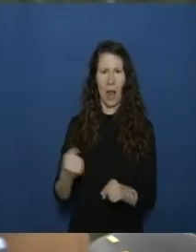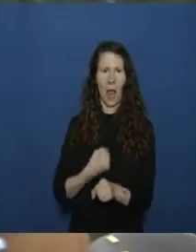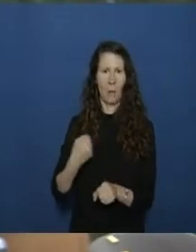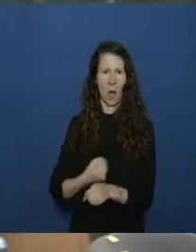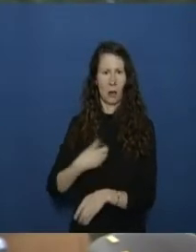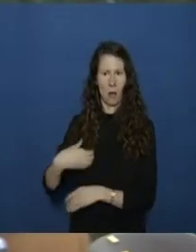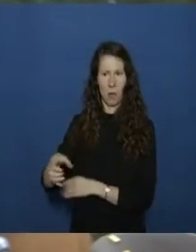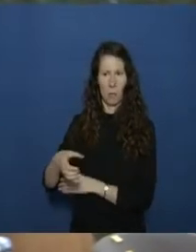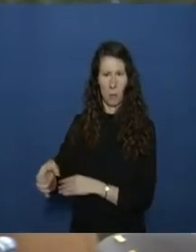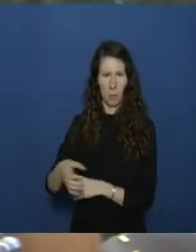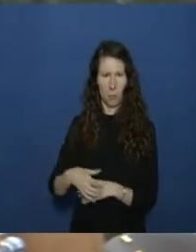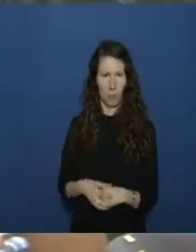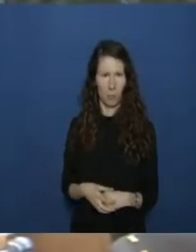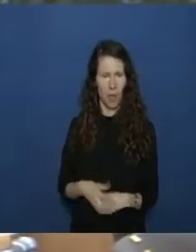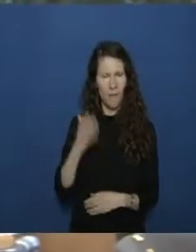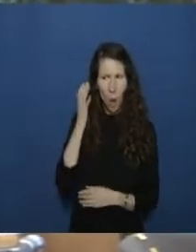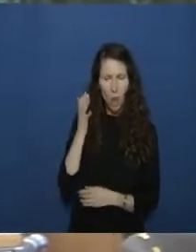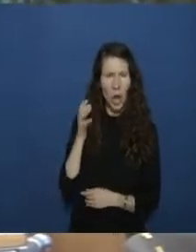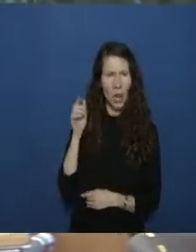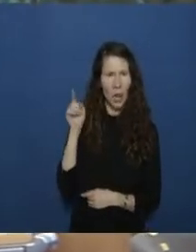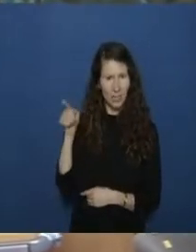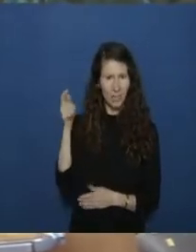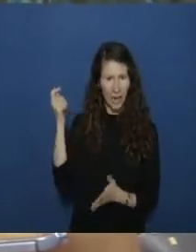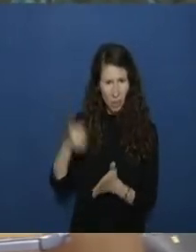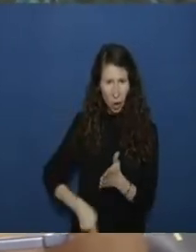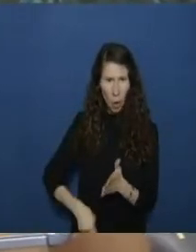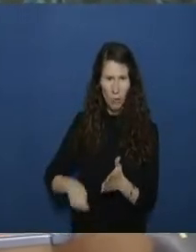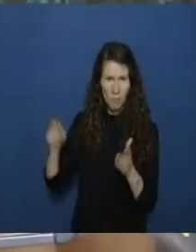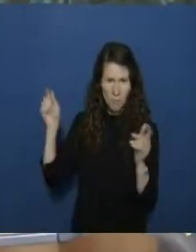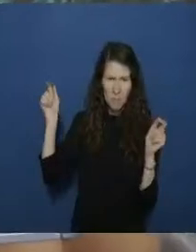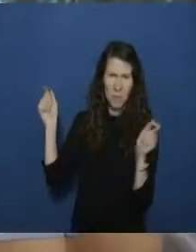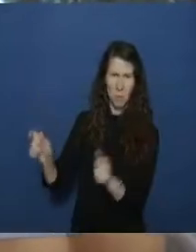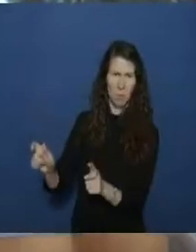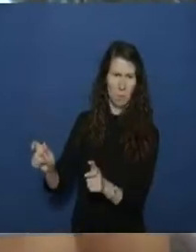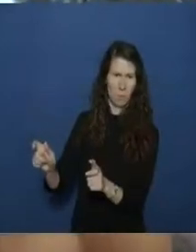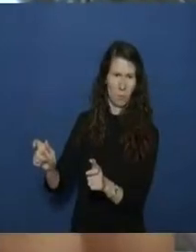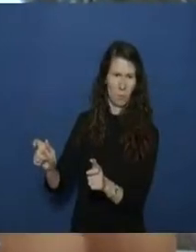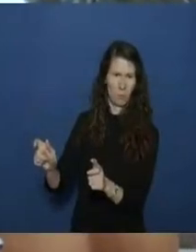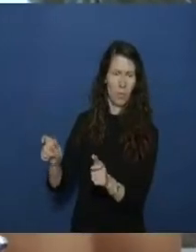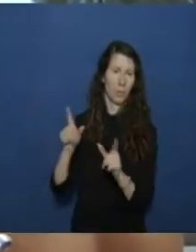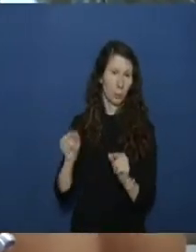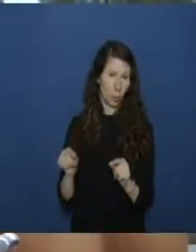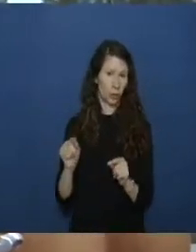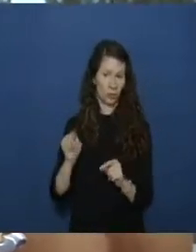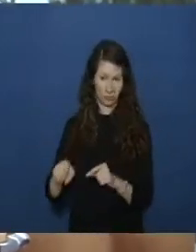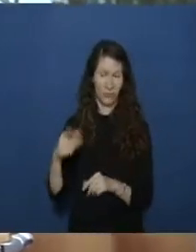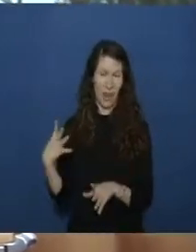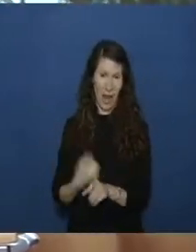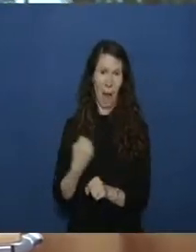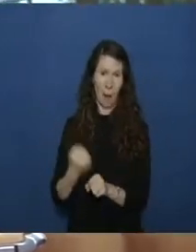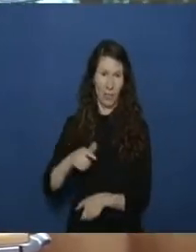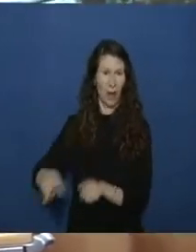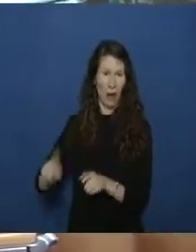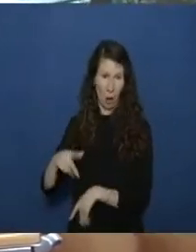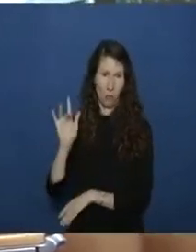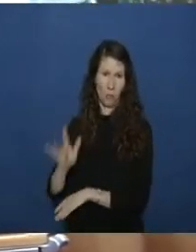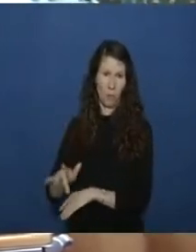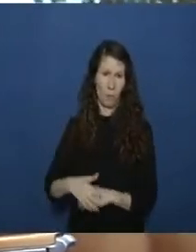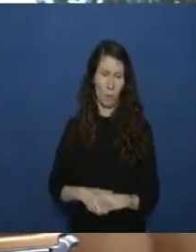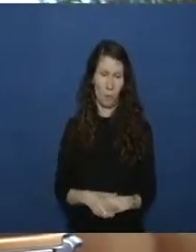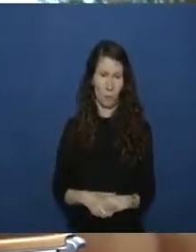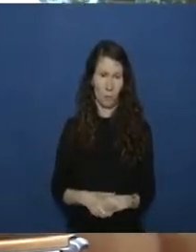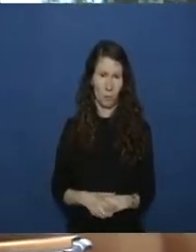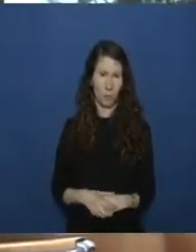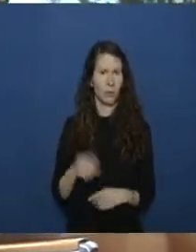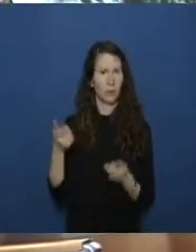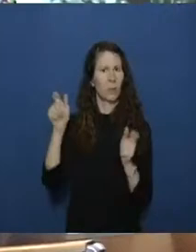Wenn diese jetzt sanktioniert wird, wird es auch auf die Arbeiter durchschlagen. Wie